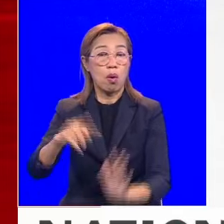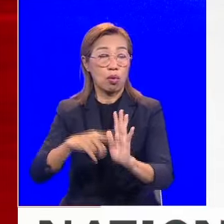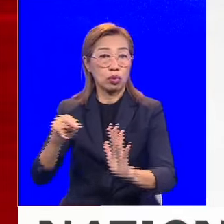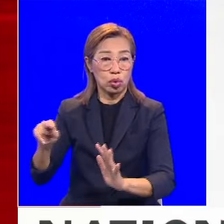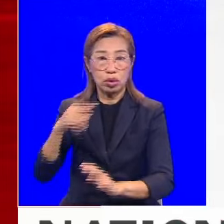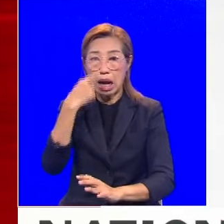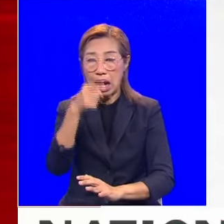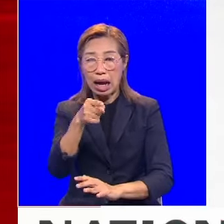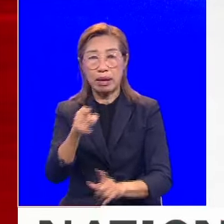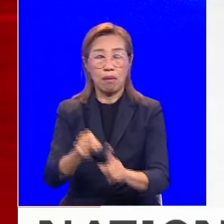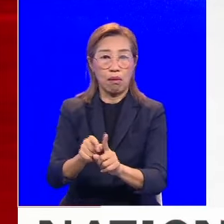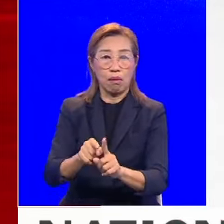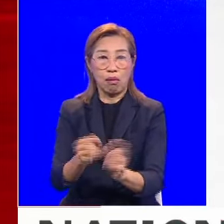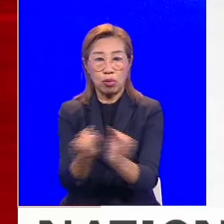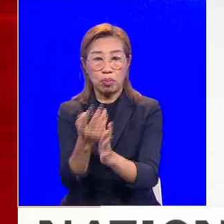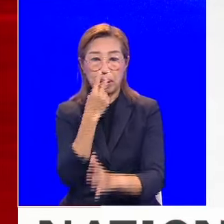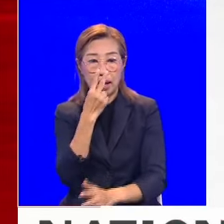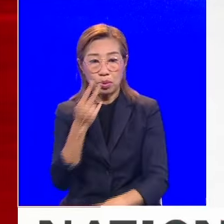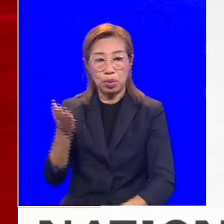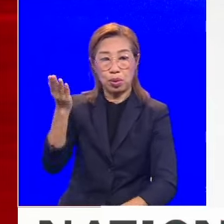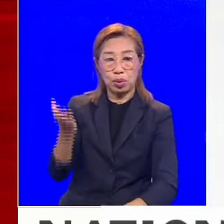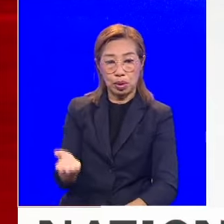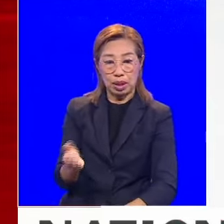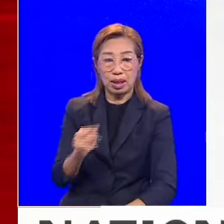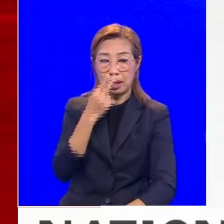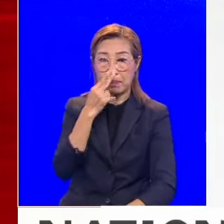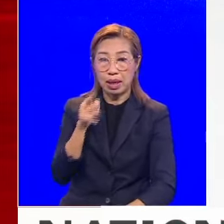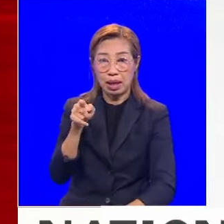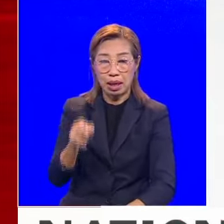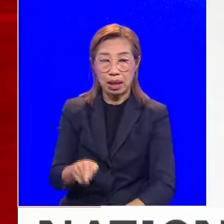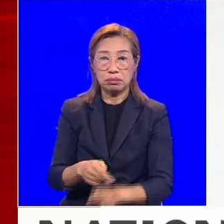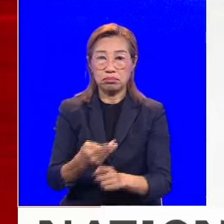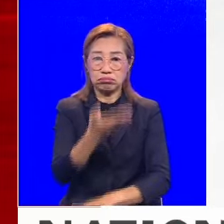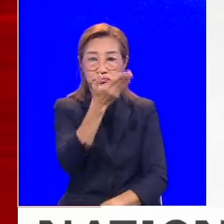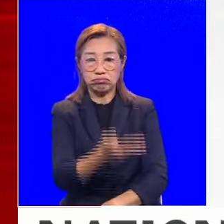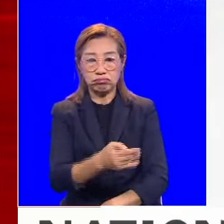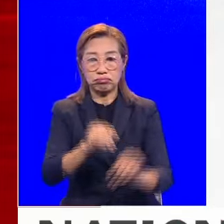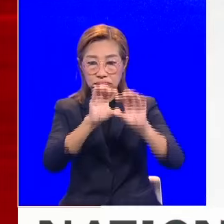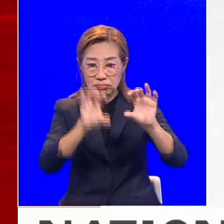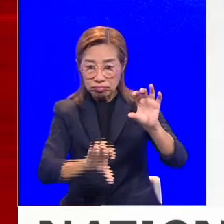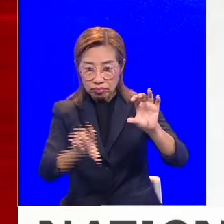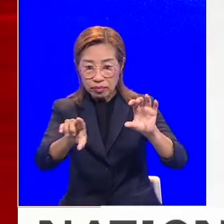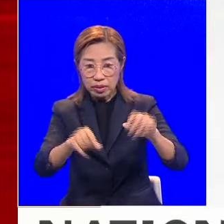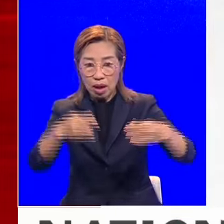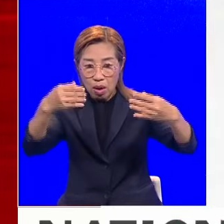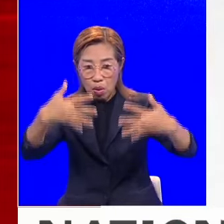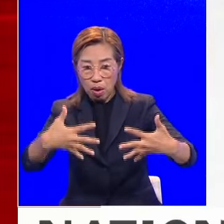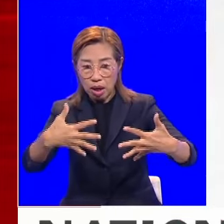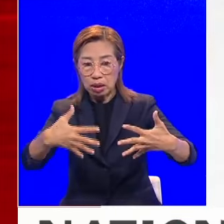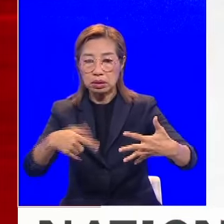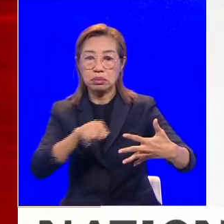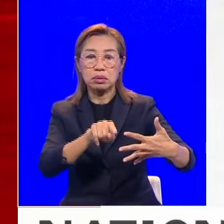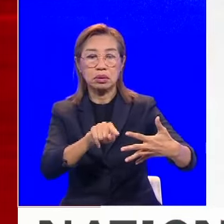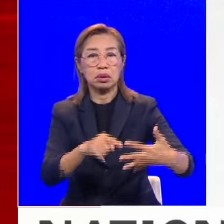ใครที่ไม่ไหวนะครับอ่ะเดี๋ยวเราขึ้นให้นะครับมีเนี่ยวัดค้างคาววัดเฉลิมพระเกียรติวัดอมฤตนะครับเกาะเกร็ดโอหอันนี้โดน